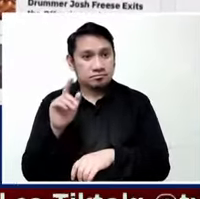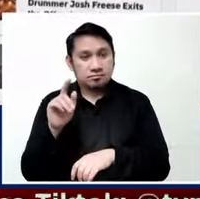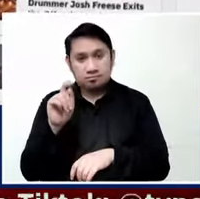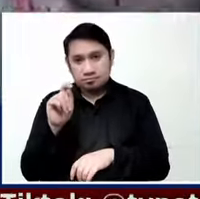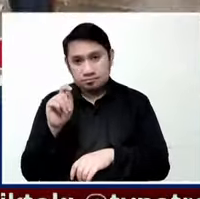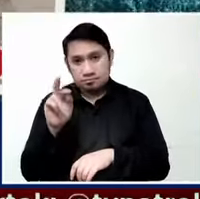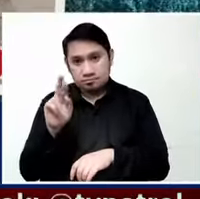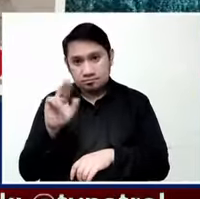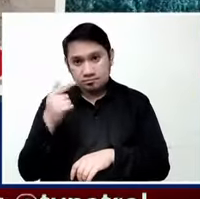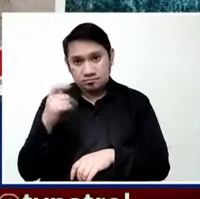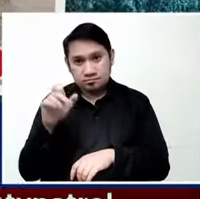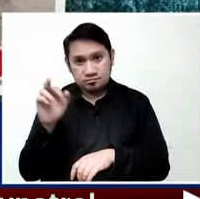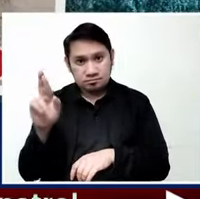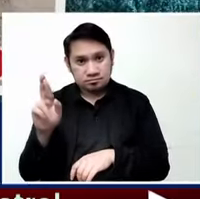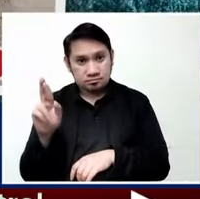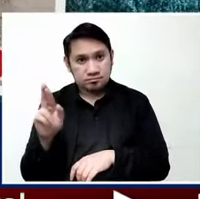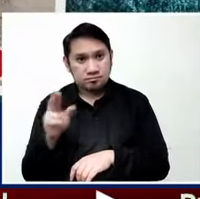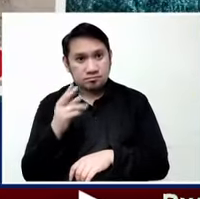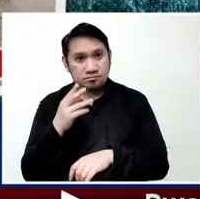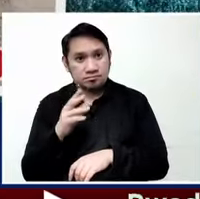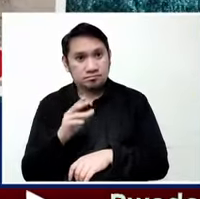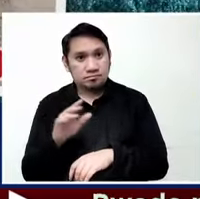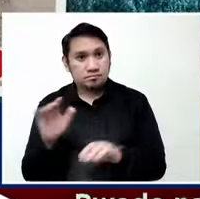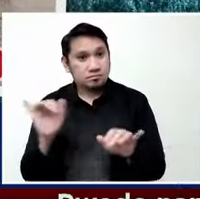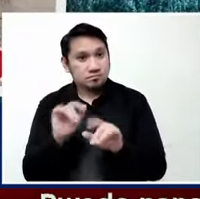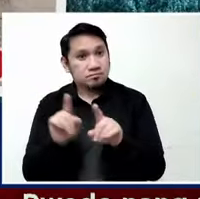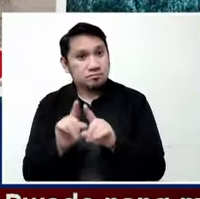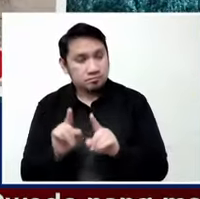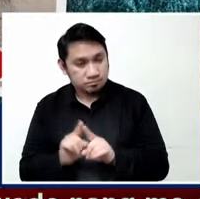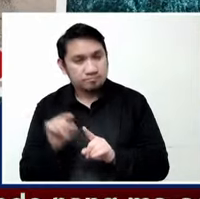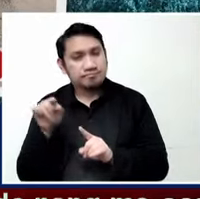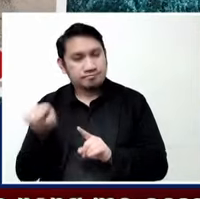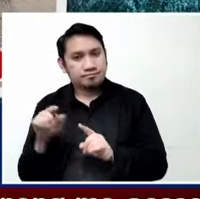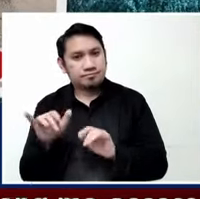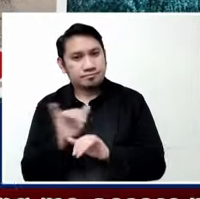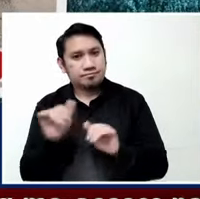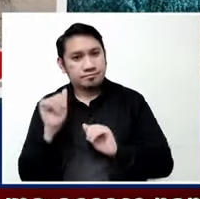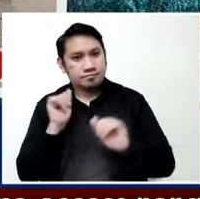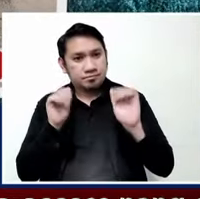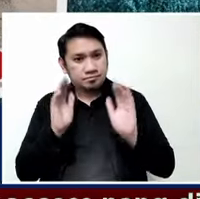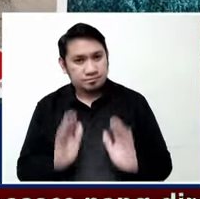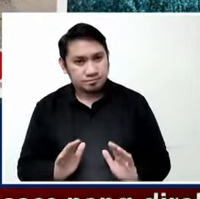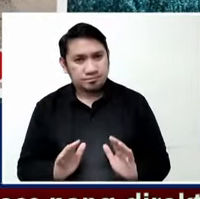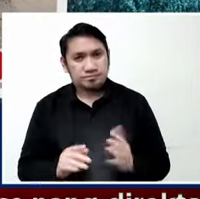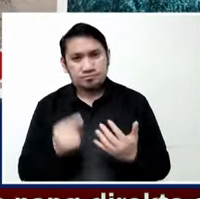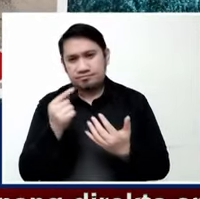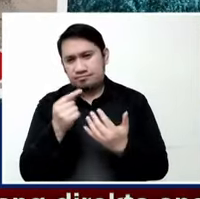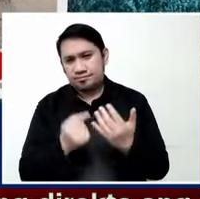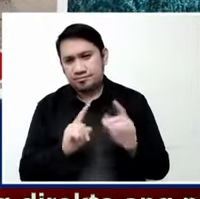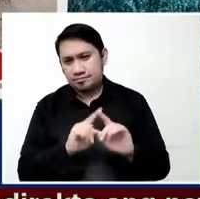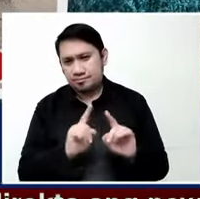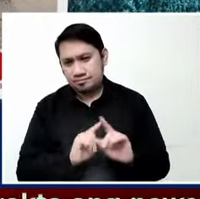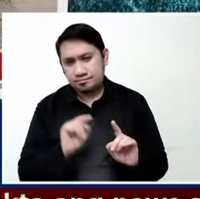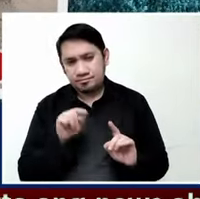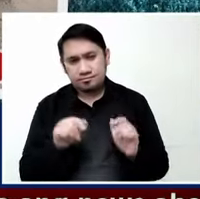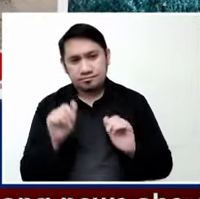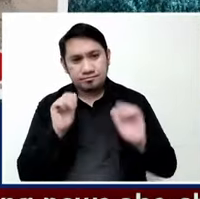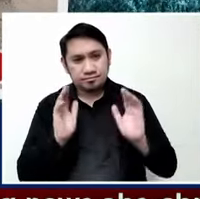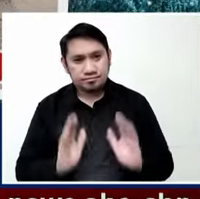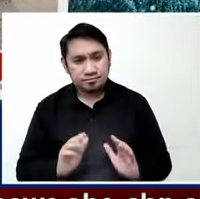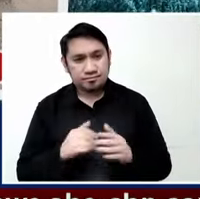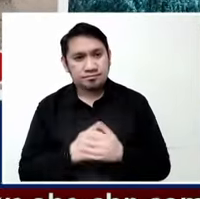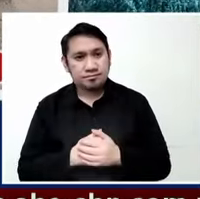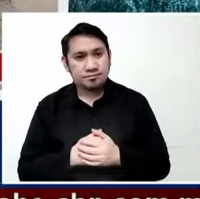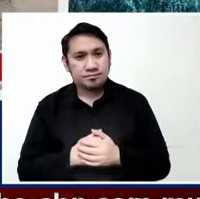na Trigger na pinagbibidahan ni Arjo kasama sina Julia Montes, Sid Lucero, Enchong D sa direksyon ni